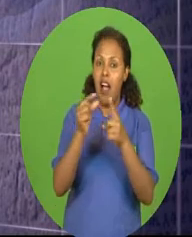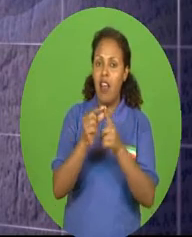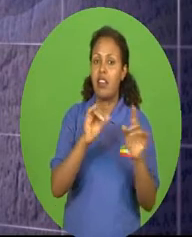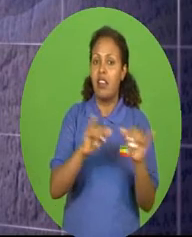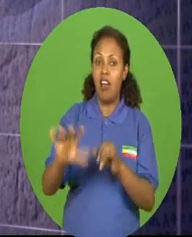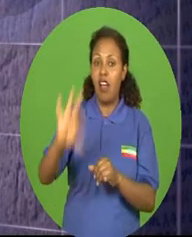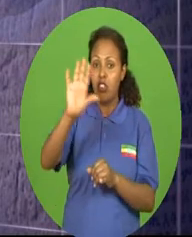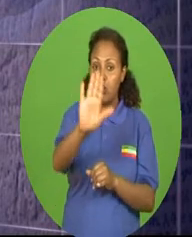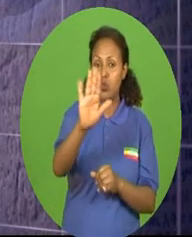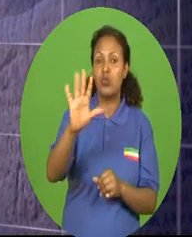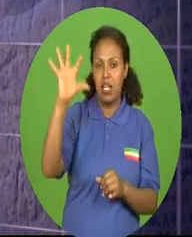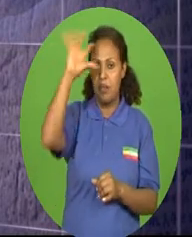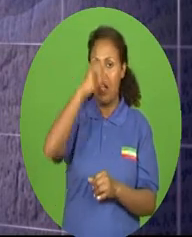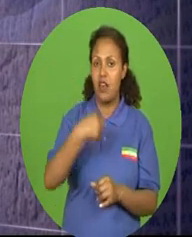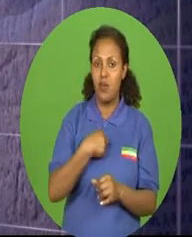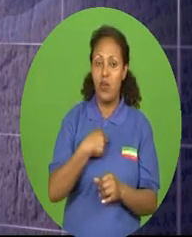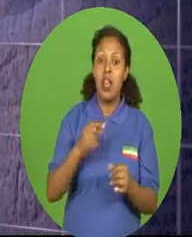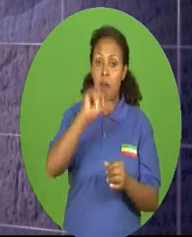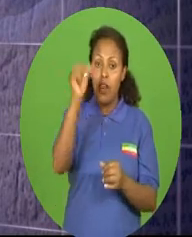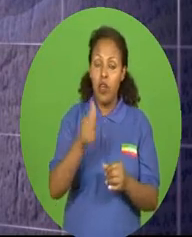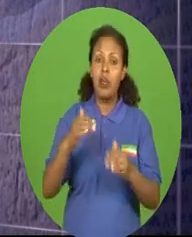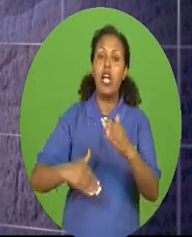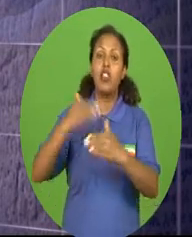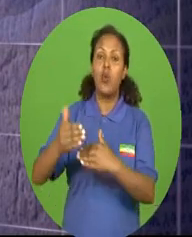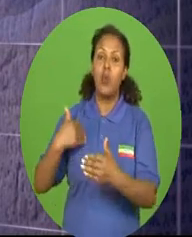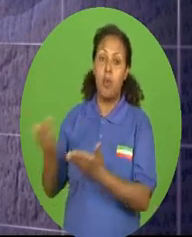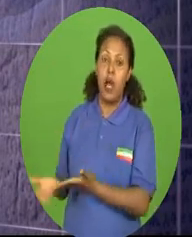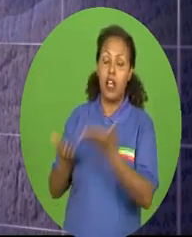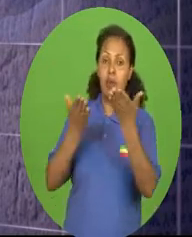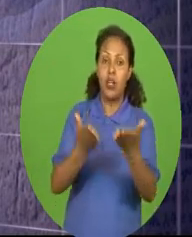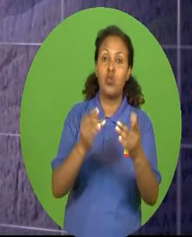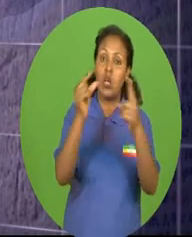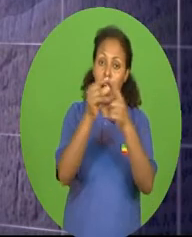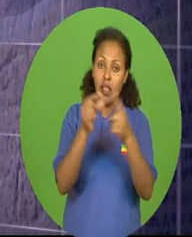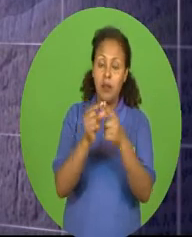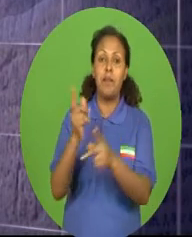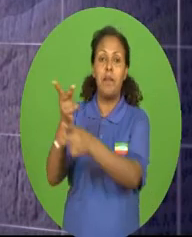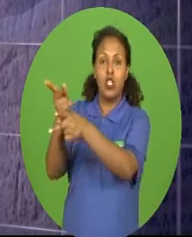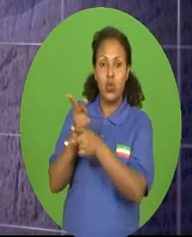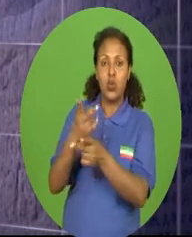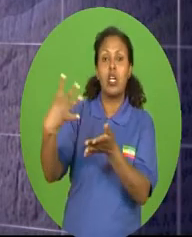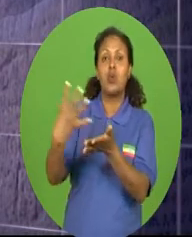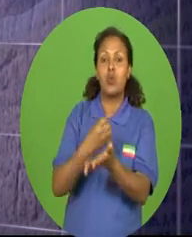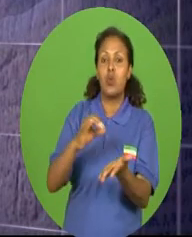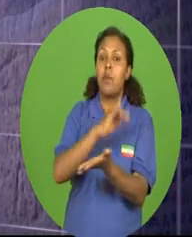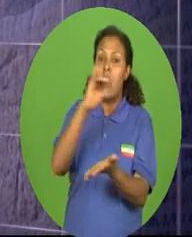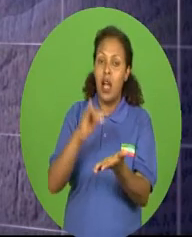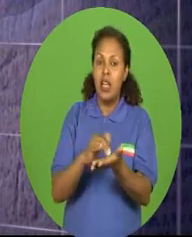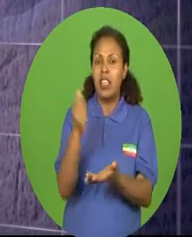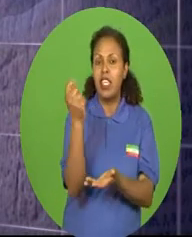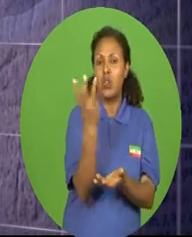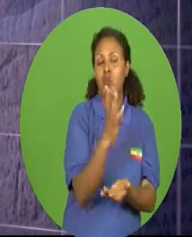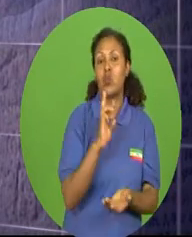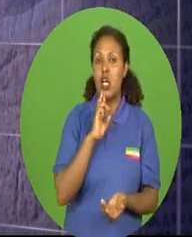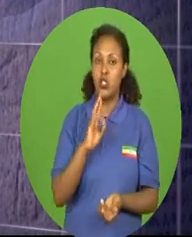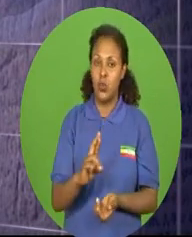በርካታ ቃላት እንዳገኛችሁ ገምታለሁ። ለማንኛውም ቀጥሎ የማቀርብላችሁ ቃላትም በተውሶ